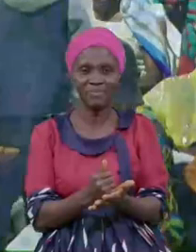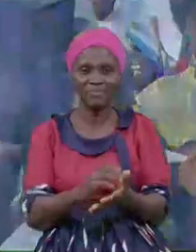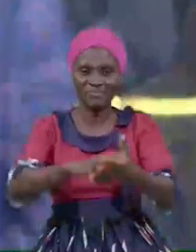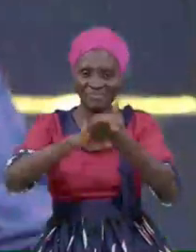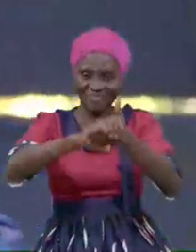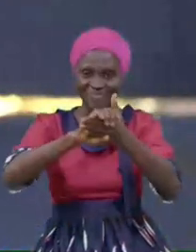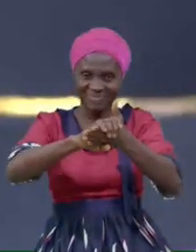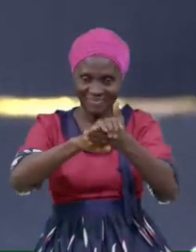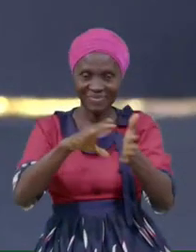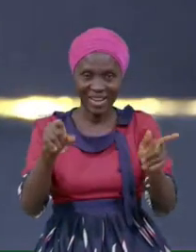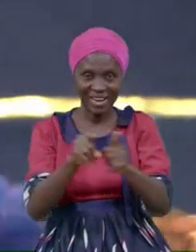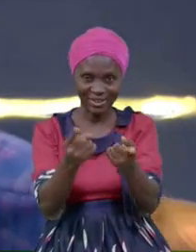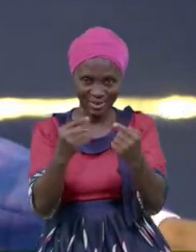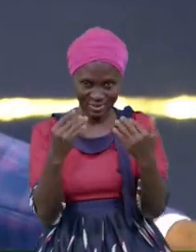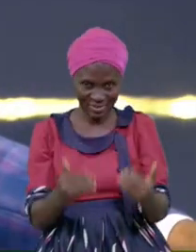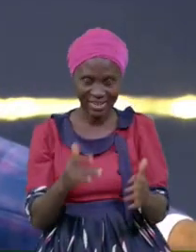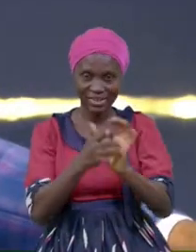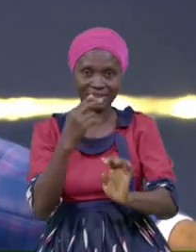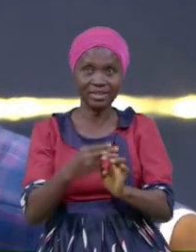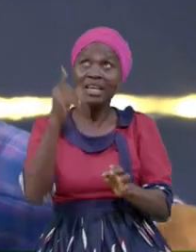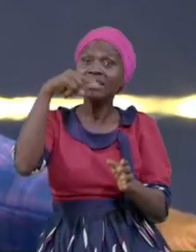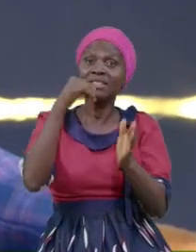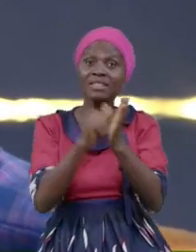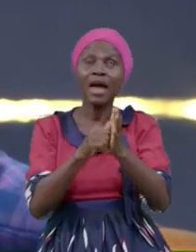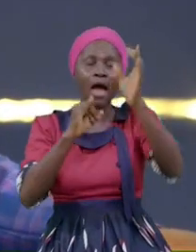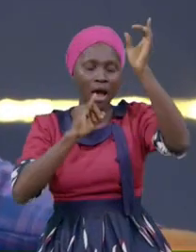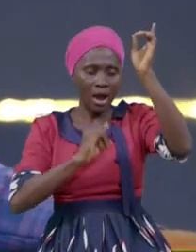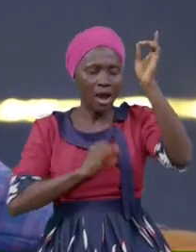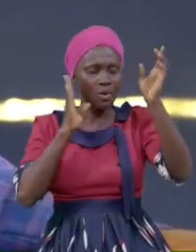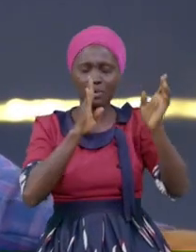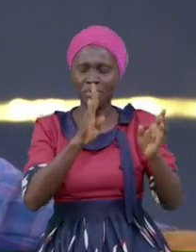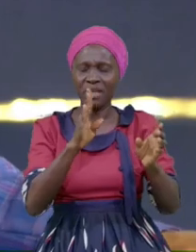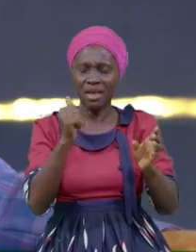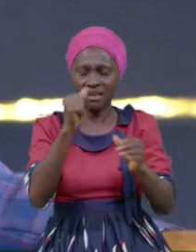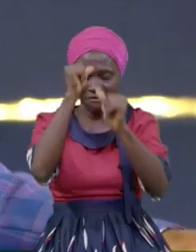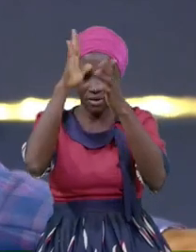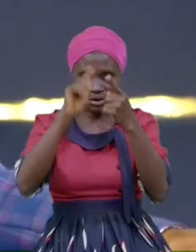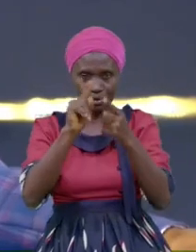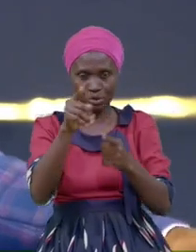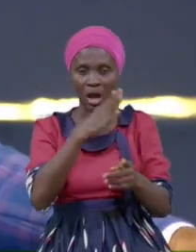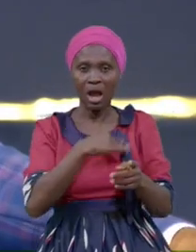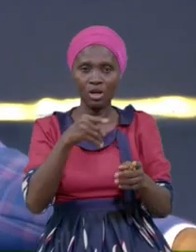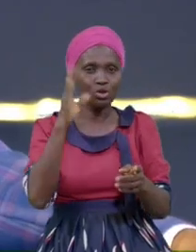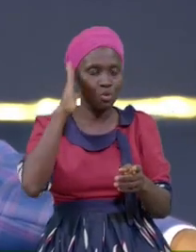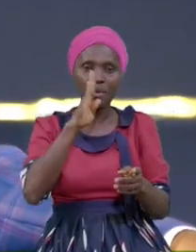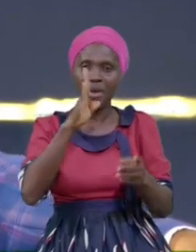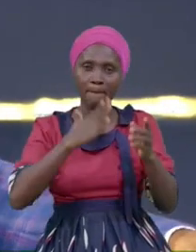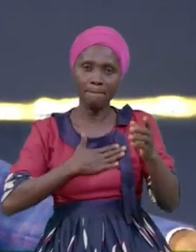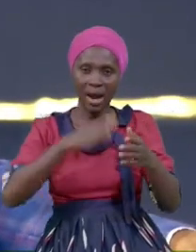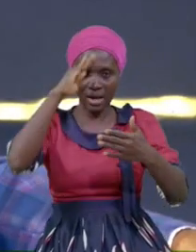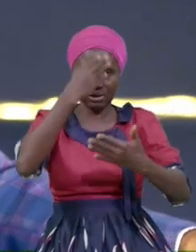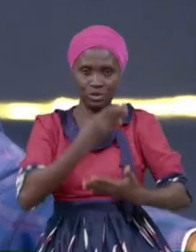Félicitations quand vous venez. Il dit, je serai pour vous un père pour vous. Et vous serez pour moi des fils et des